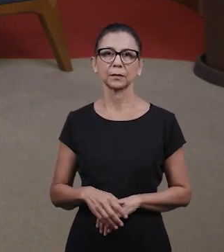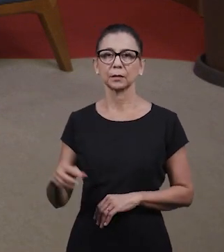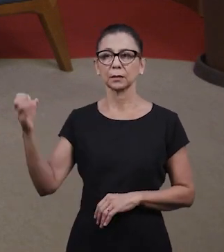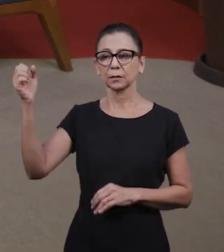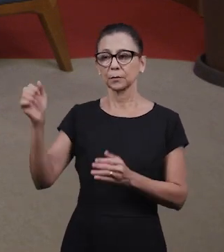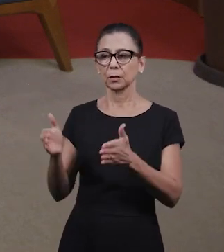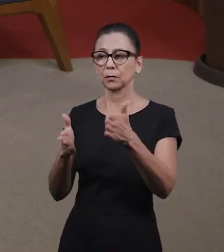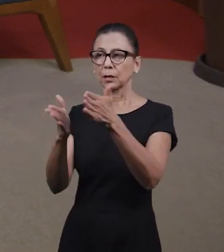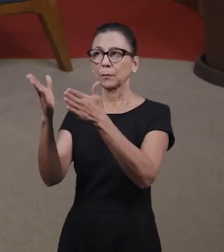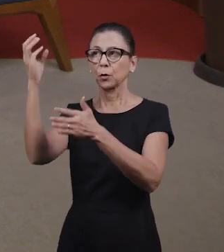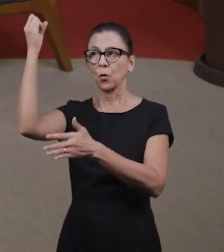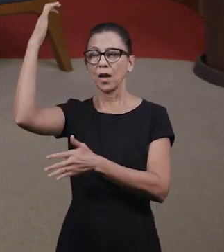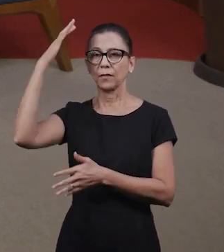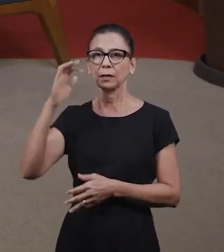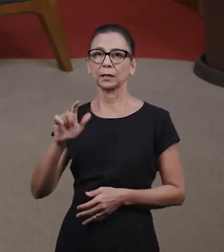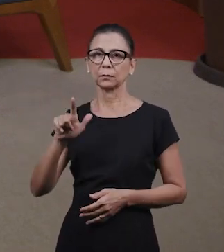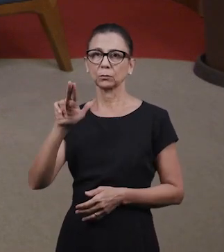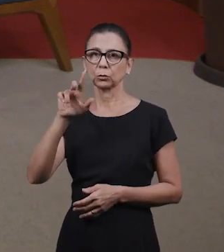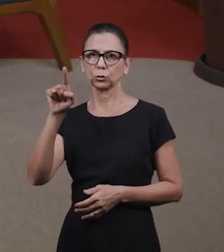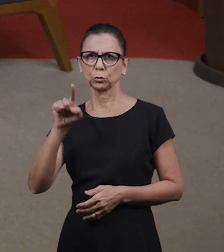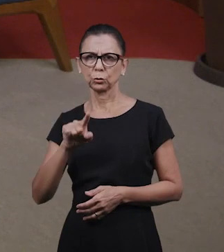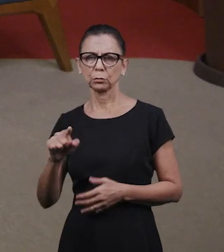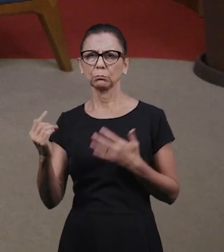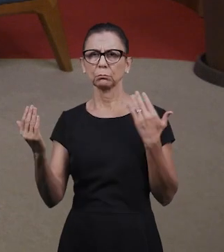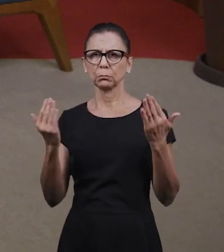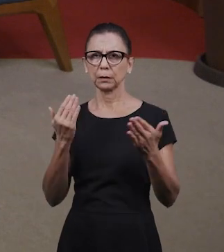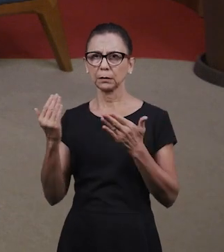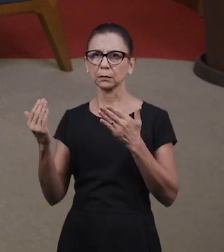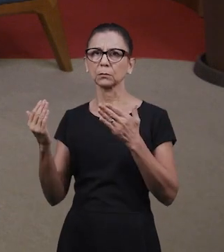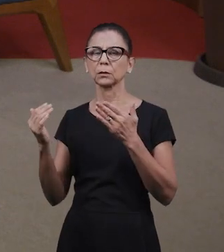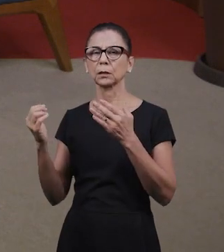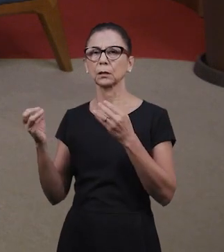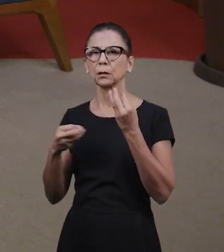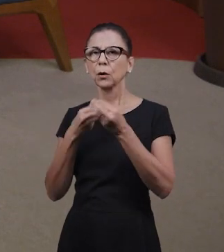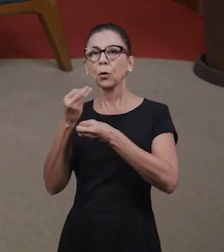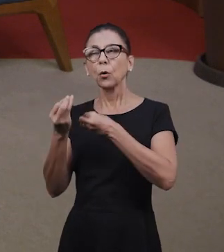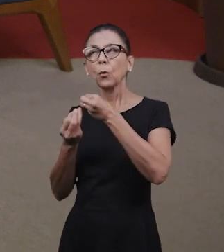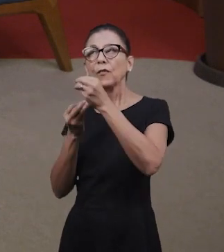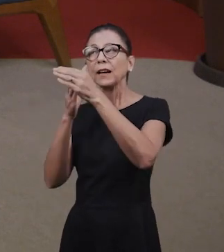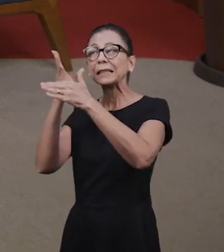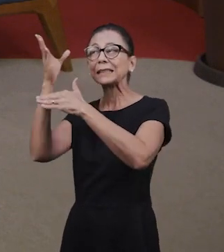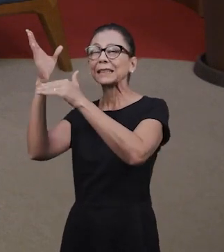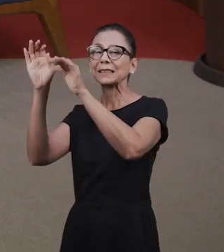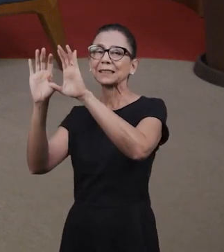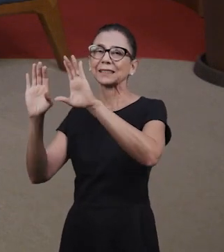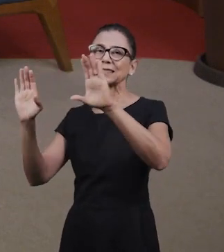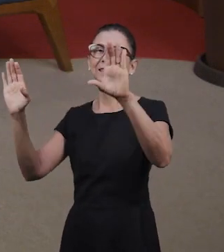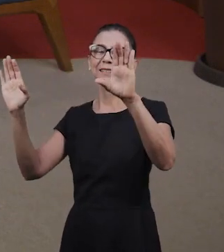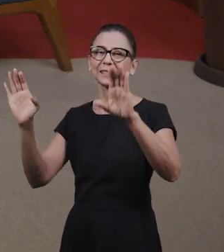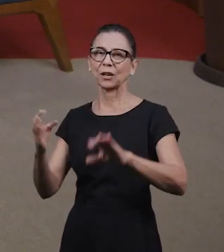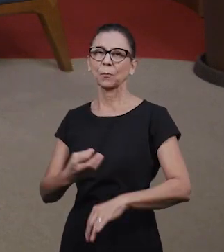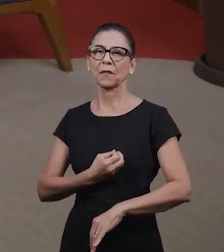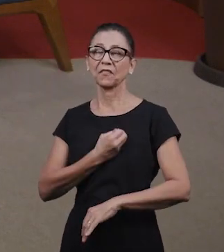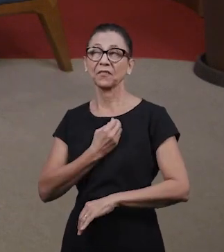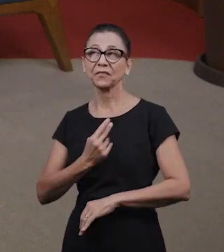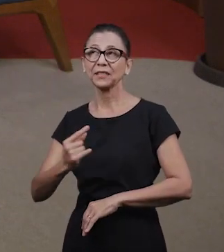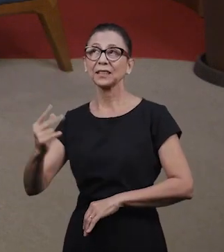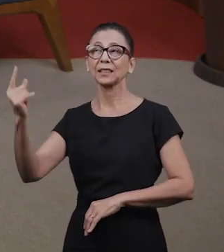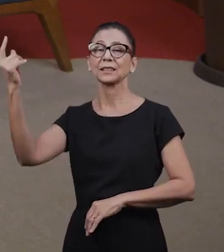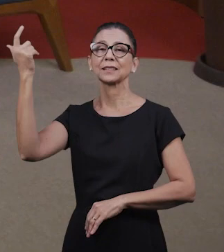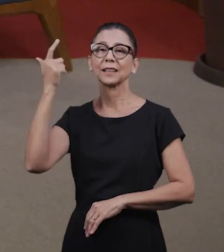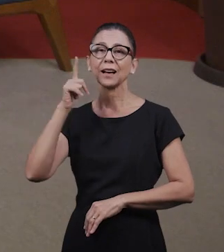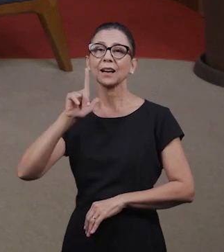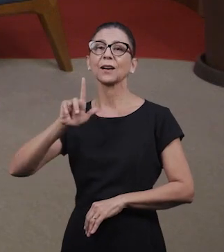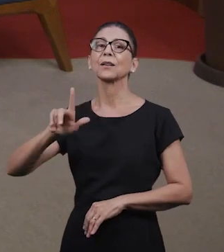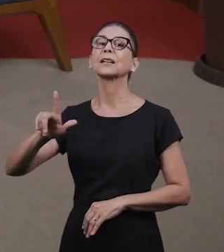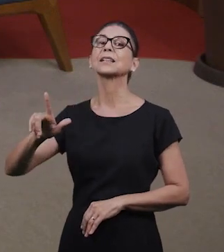Donc, le chemin, il est illuminé et nous pouvons voir. Donc, tout l'enseignement de la parole, c'est merveilleux.